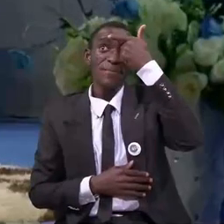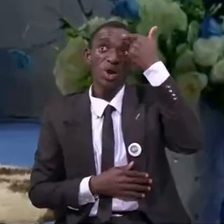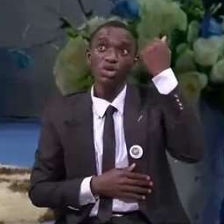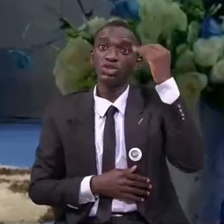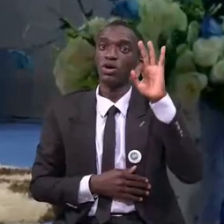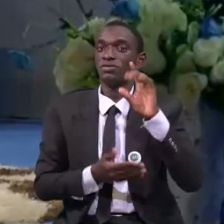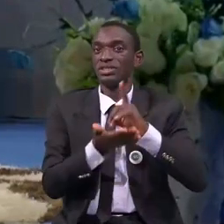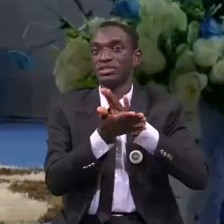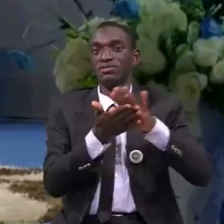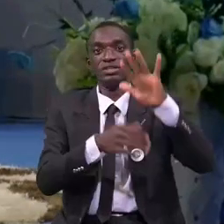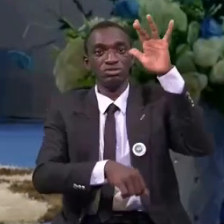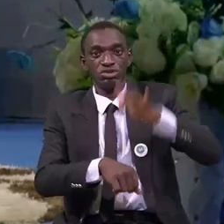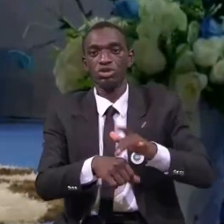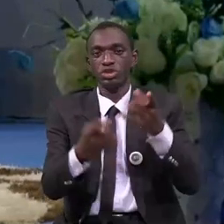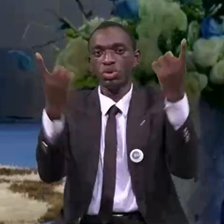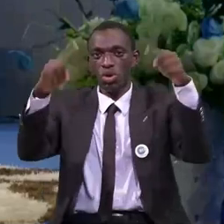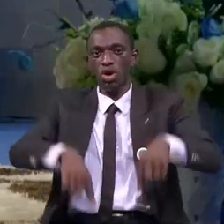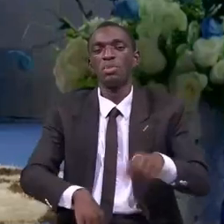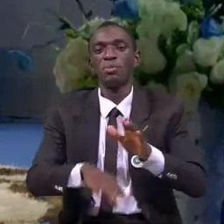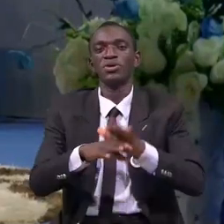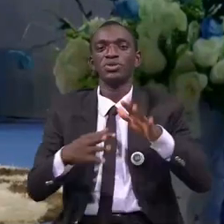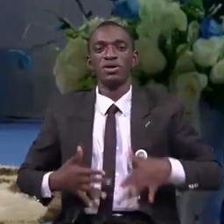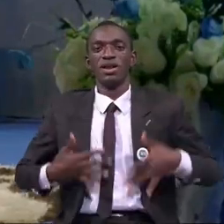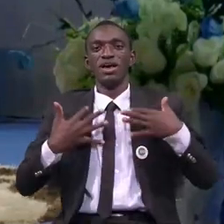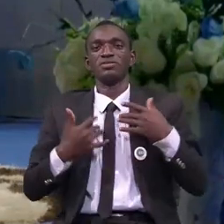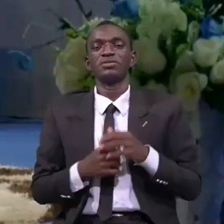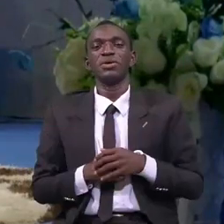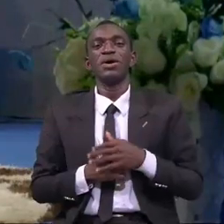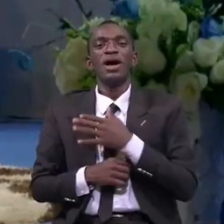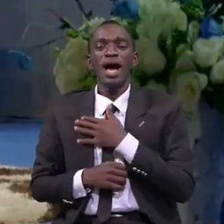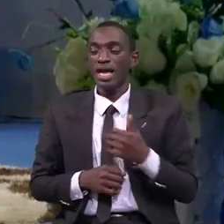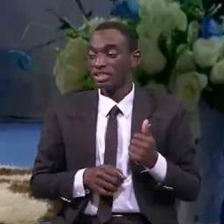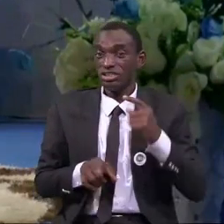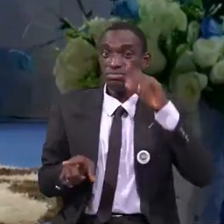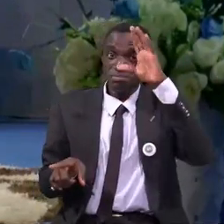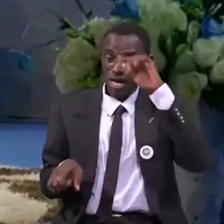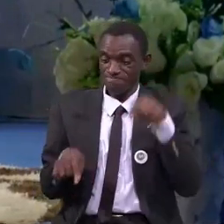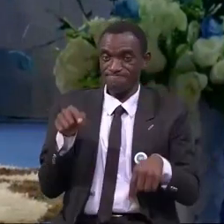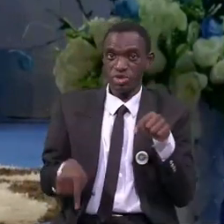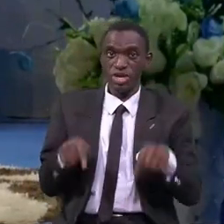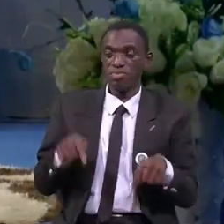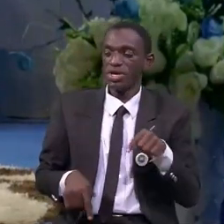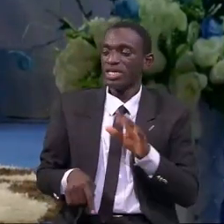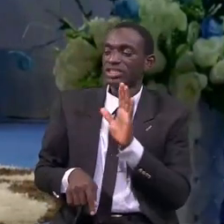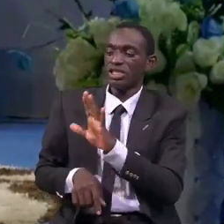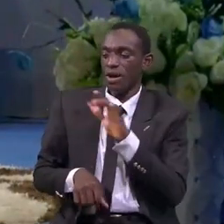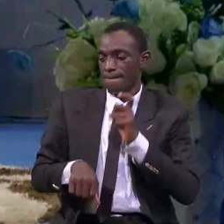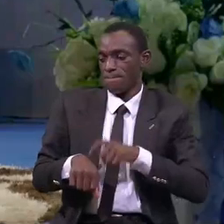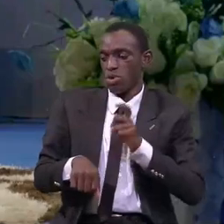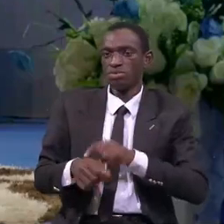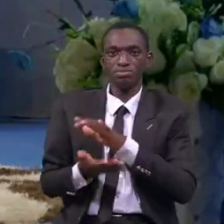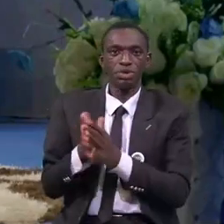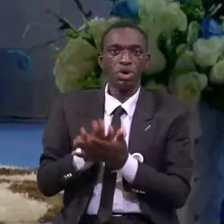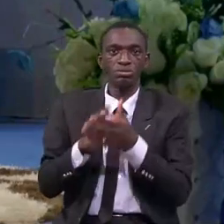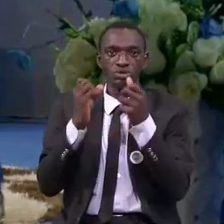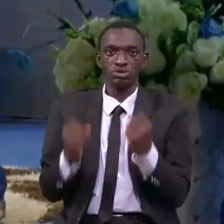vainqueur à cause de la touche divine qui vient sur vous et ses pieds et